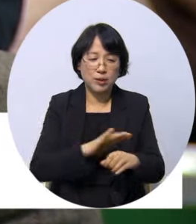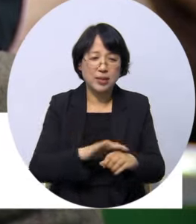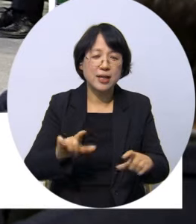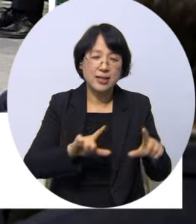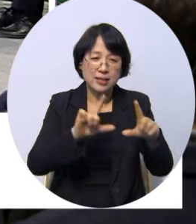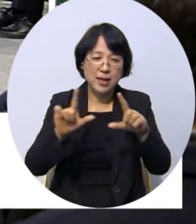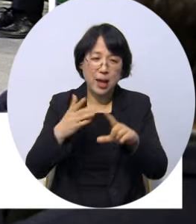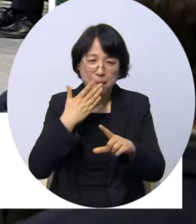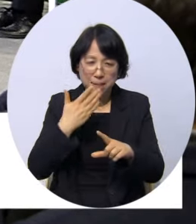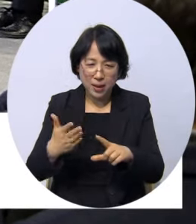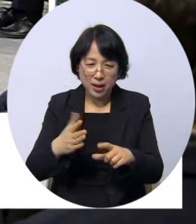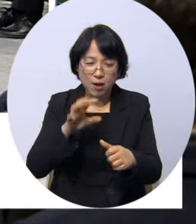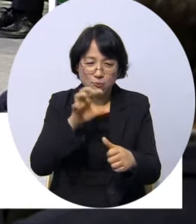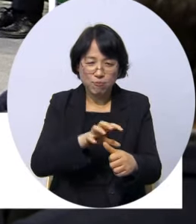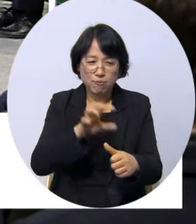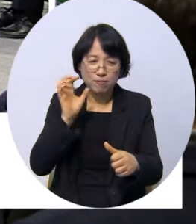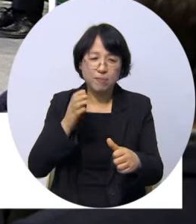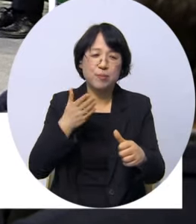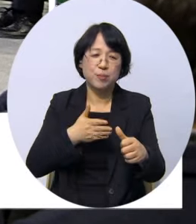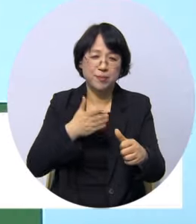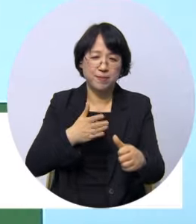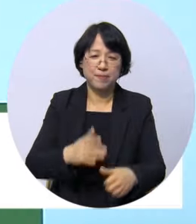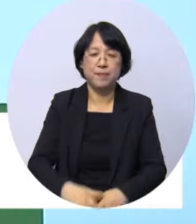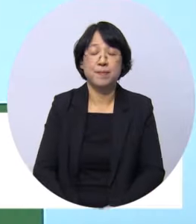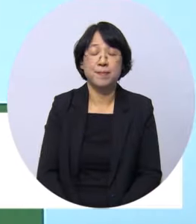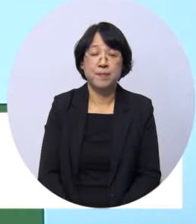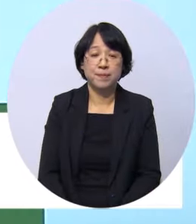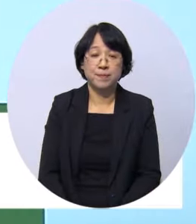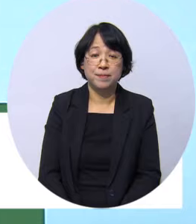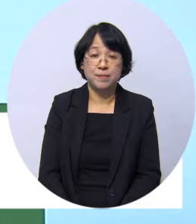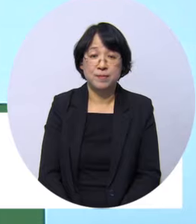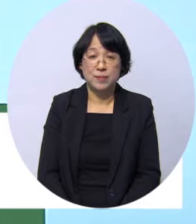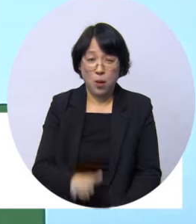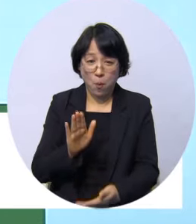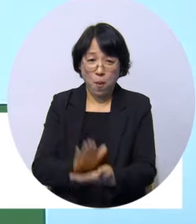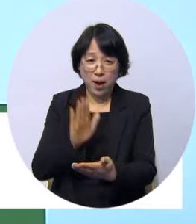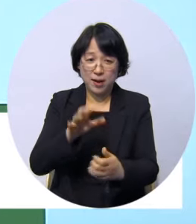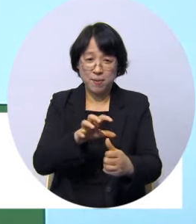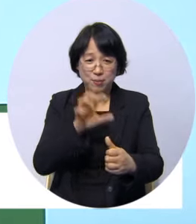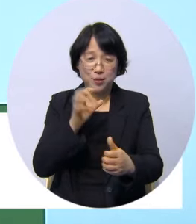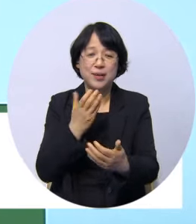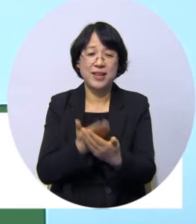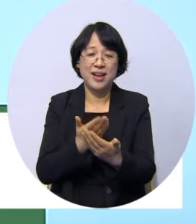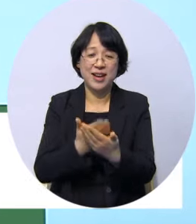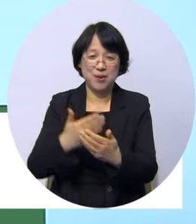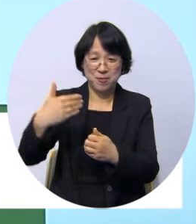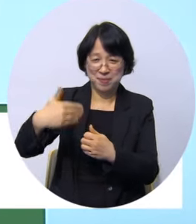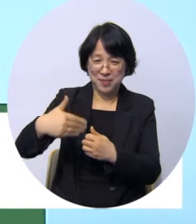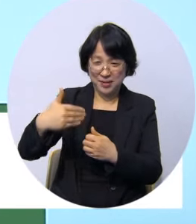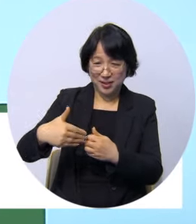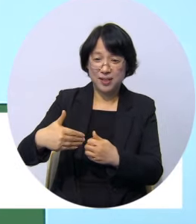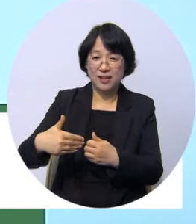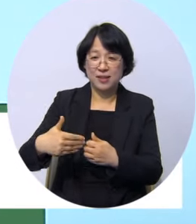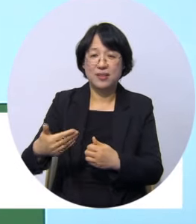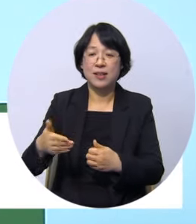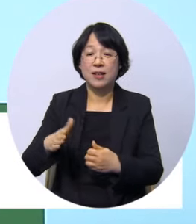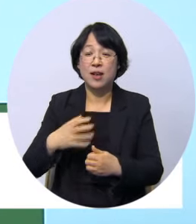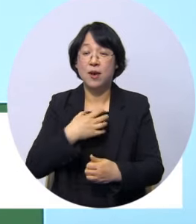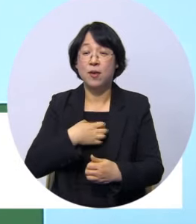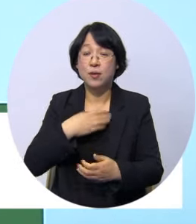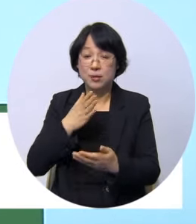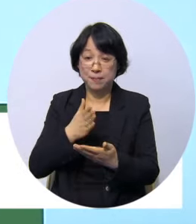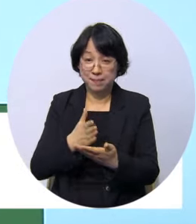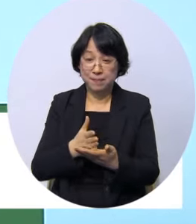화끈하게 좀 풀어 주시기를 부탁드리겠습니다 좀 화끈하게 풀어 달라고 하셨는데